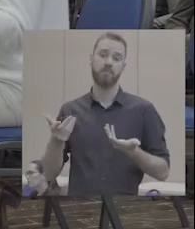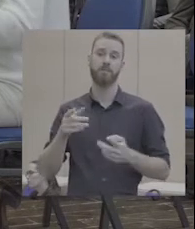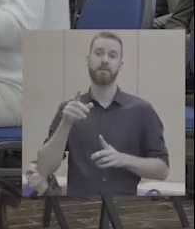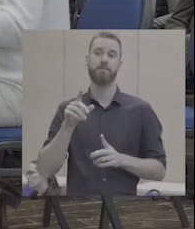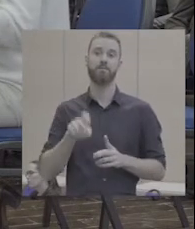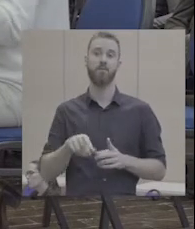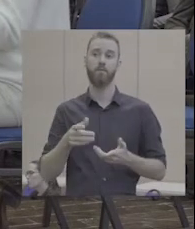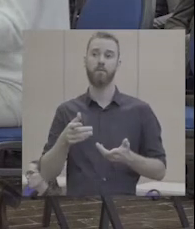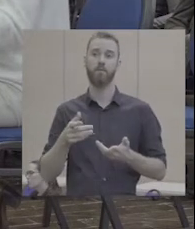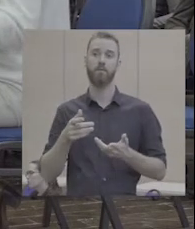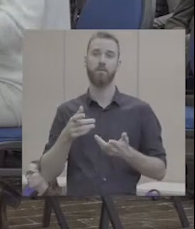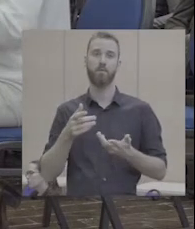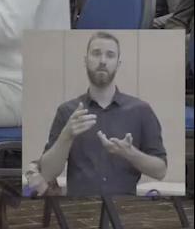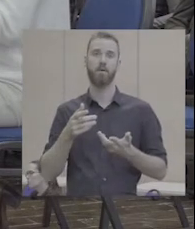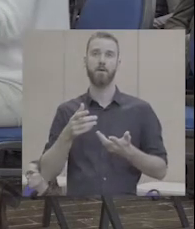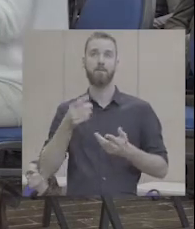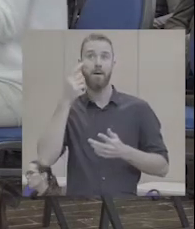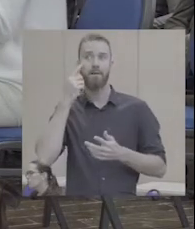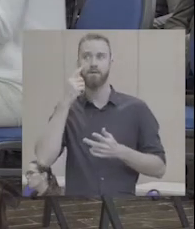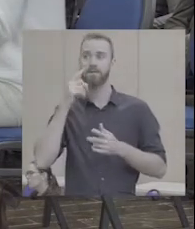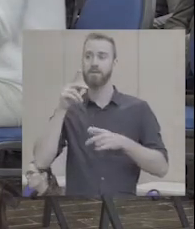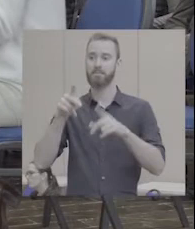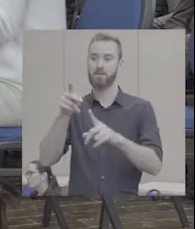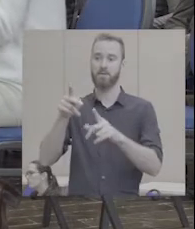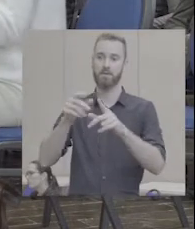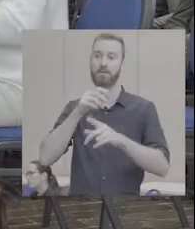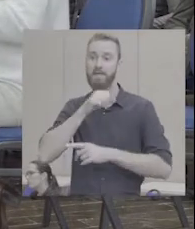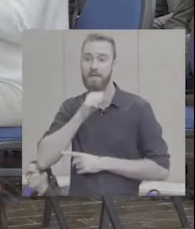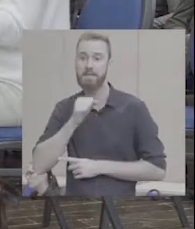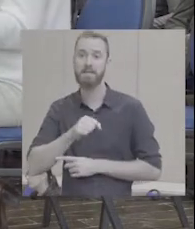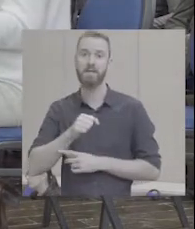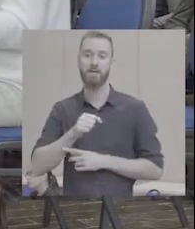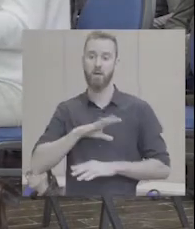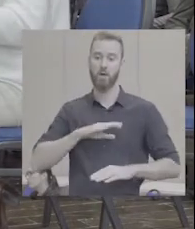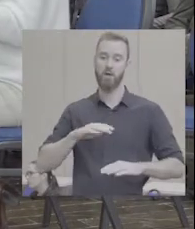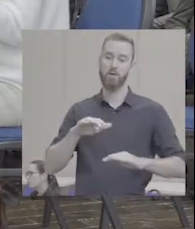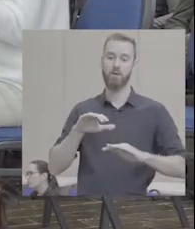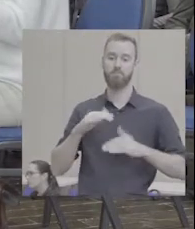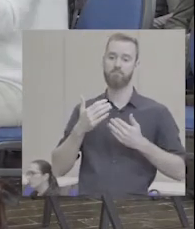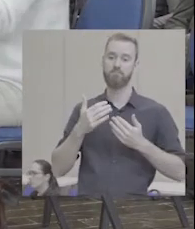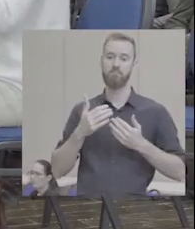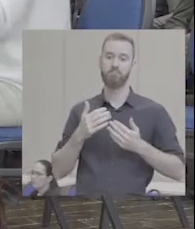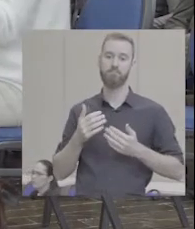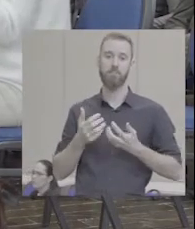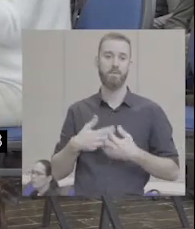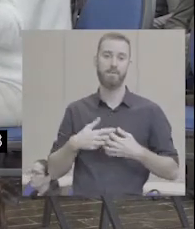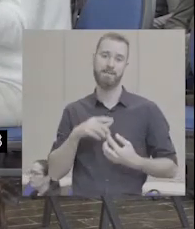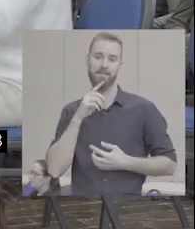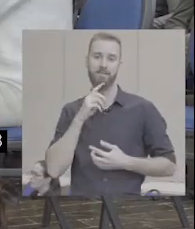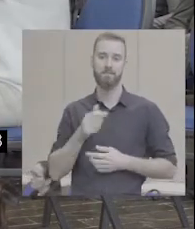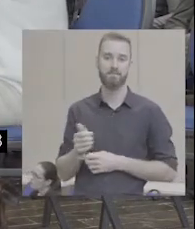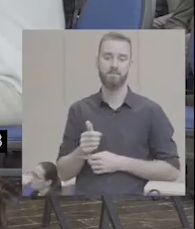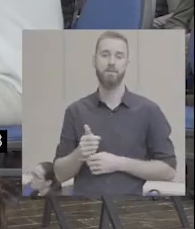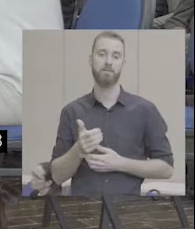créatif. Une personne qui vieillit, une personne qui arrive avec une mobilité réduite, ça peut être les PSL qui pourraient être adaptés. On